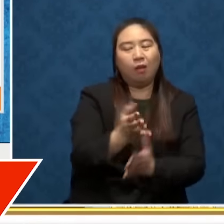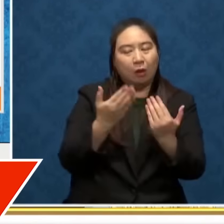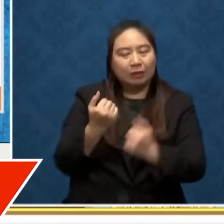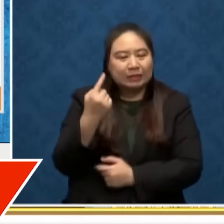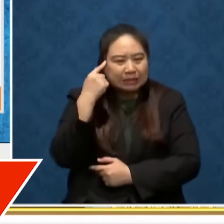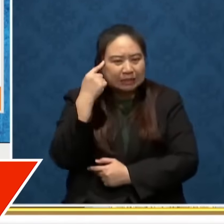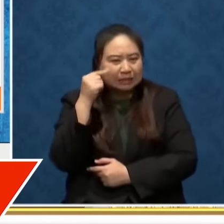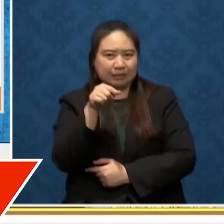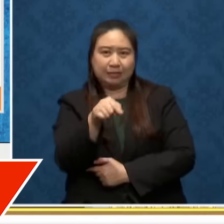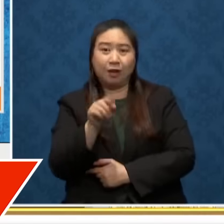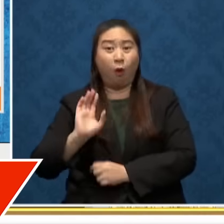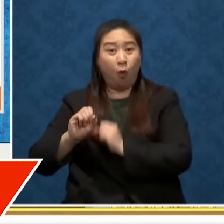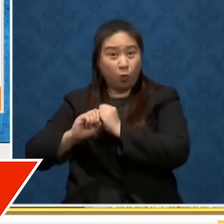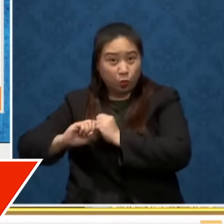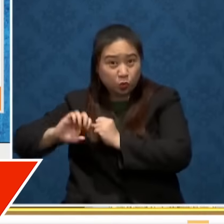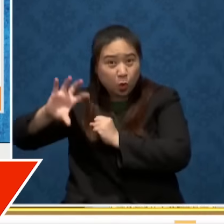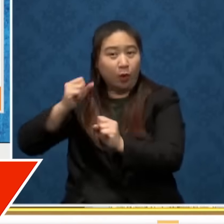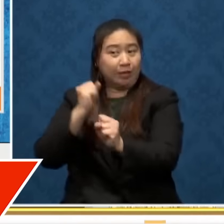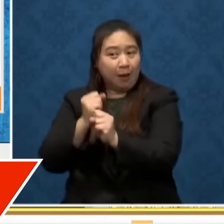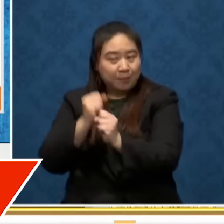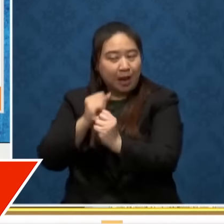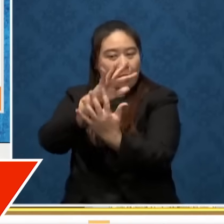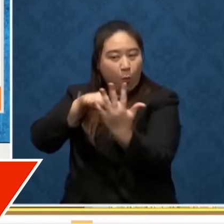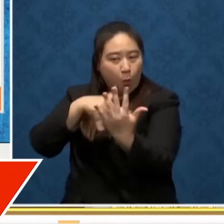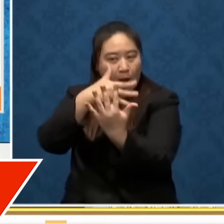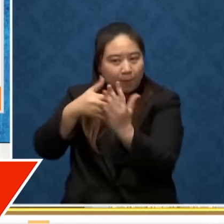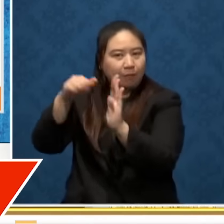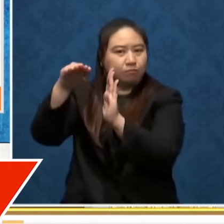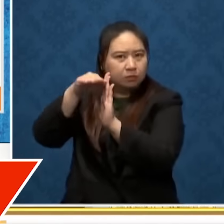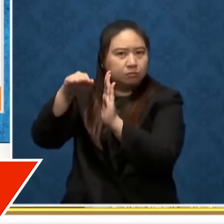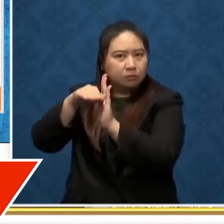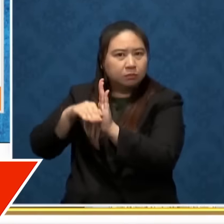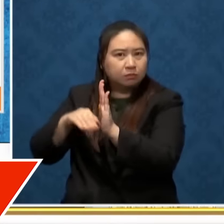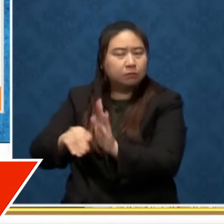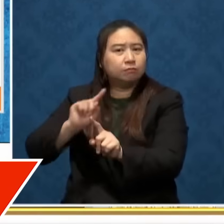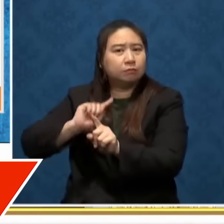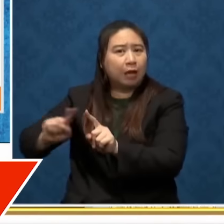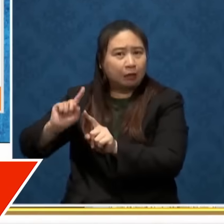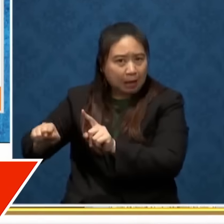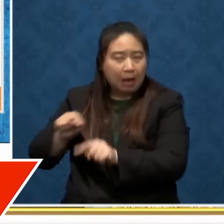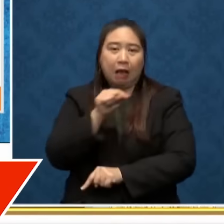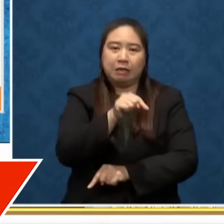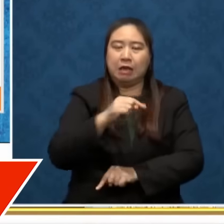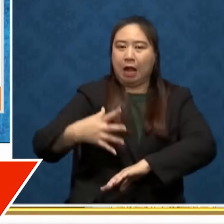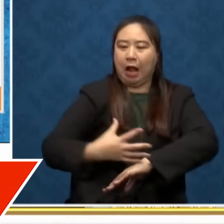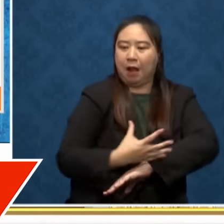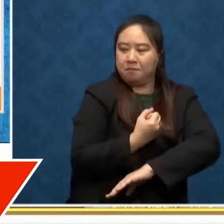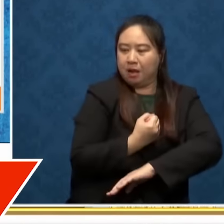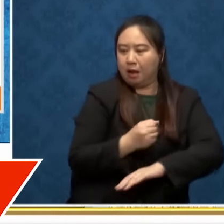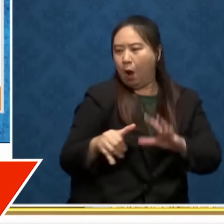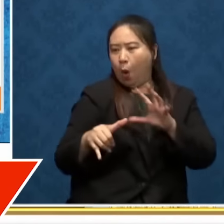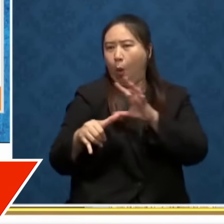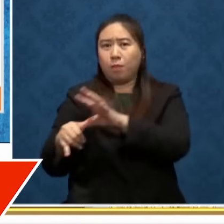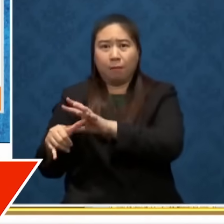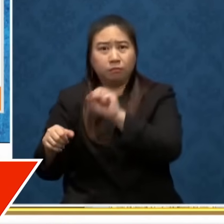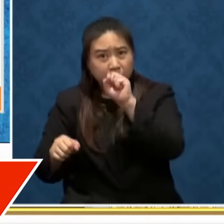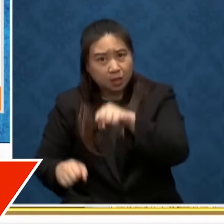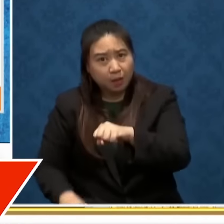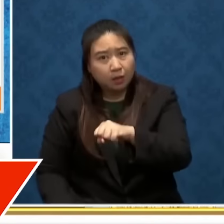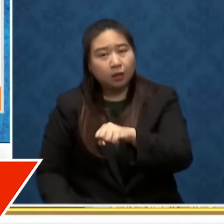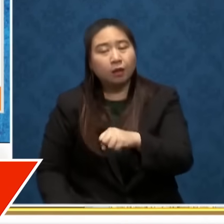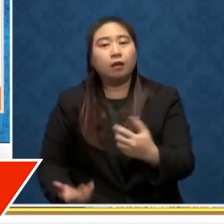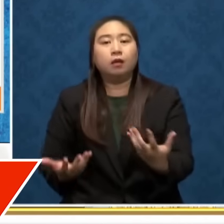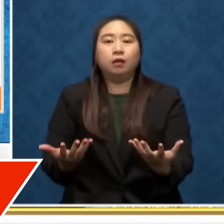นการดำเนินงานของกสทช.การวางแผนต่างๆเนี่ยถูกฝ่ายการเมืองครอบงำแล้วหรือไม่อะไรจะเป็นตัว